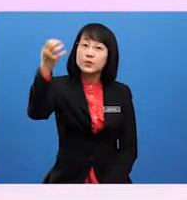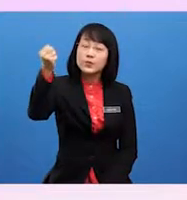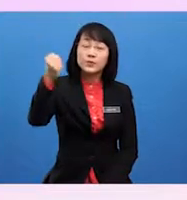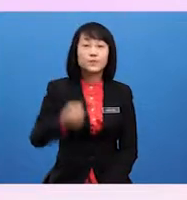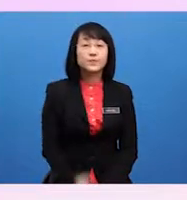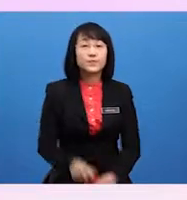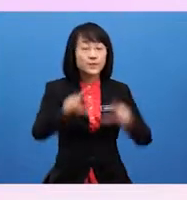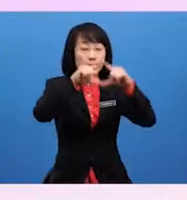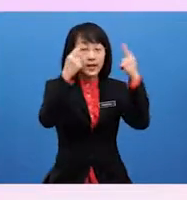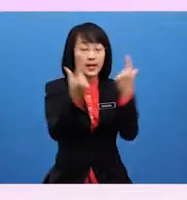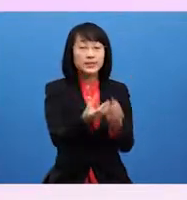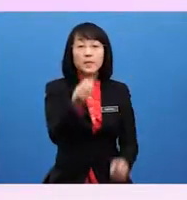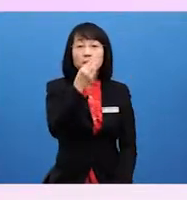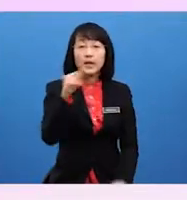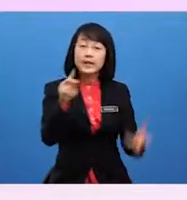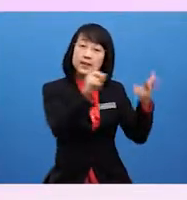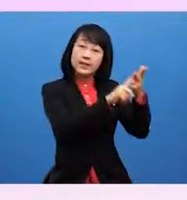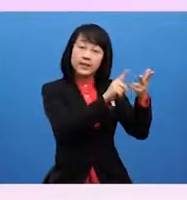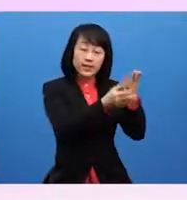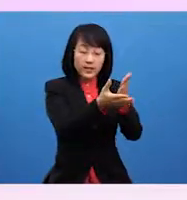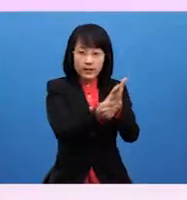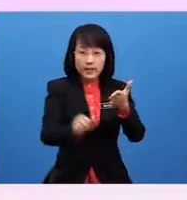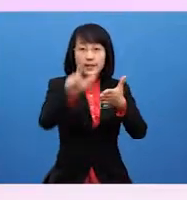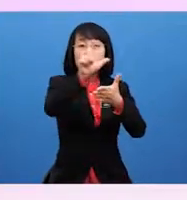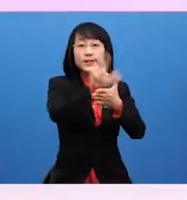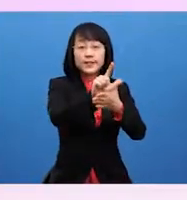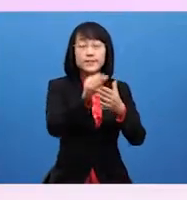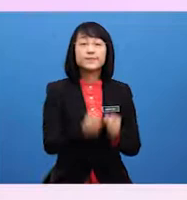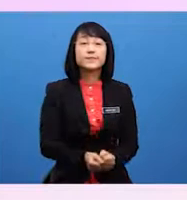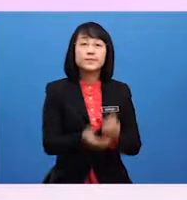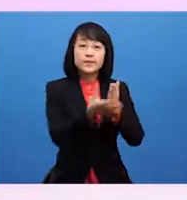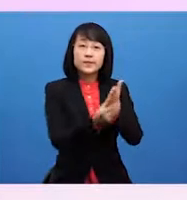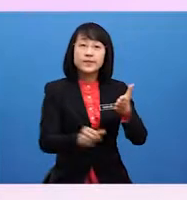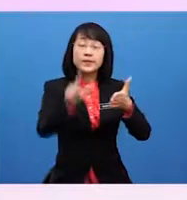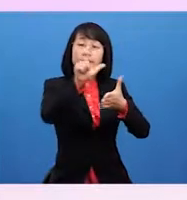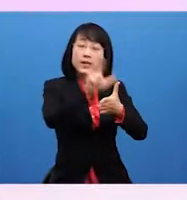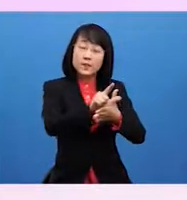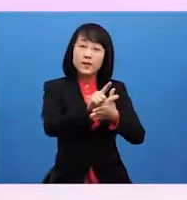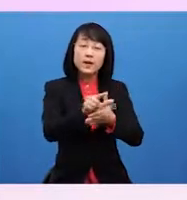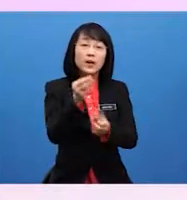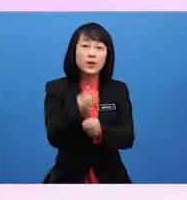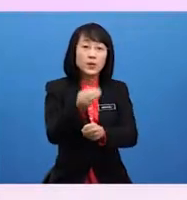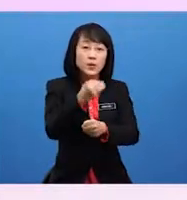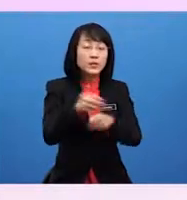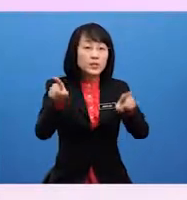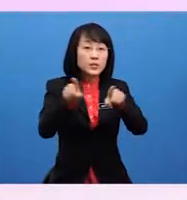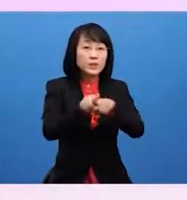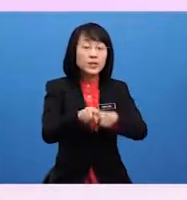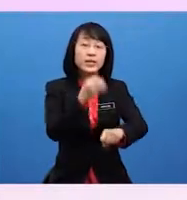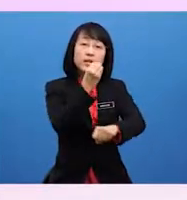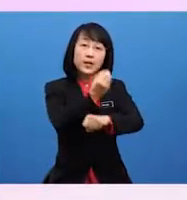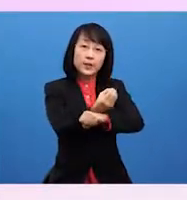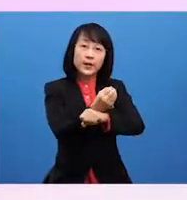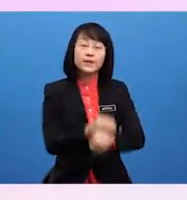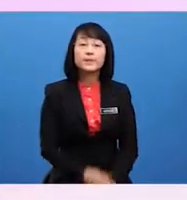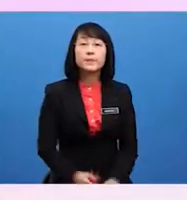Kelas makanan yang ketiga ialah lemak. Lemak sama komposisinya seperti karbohidrat. Lemak